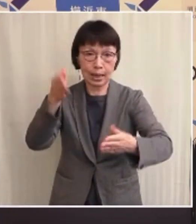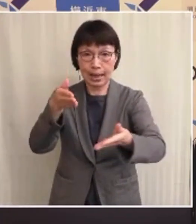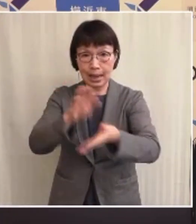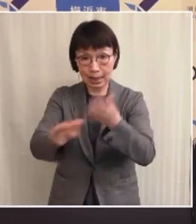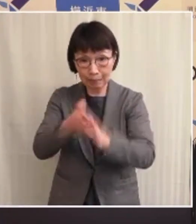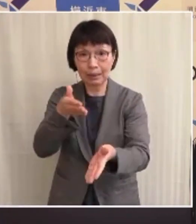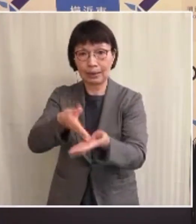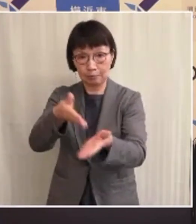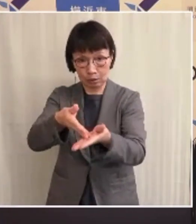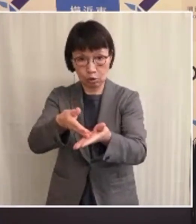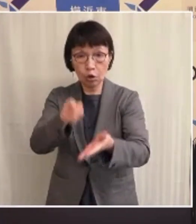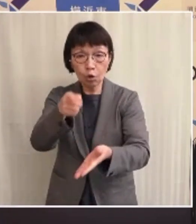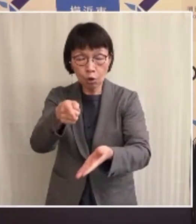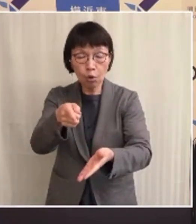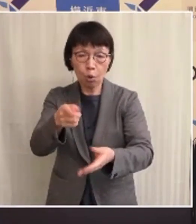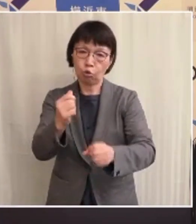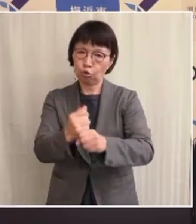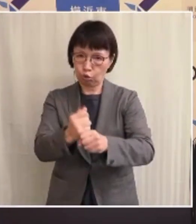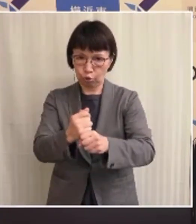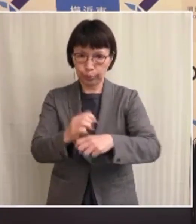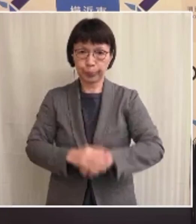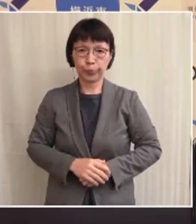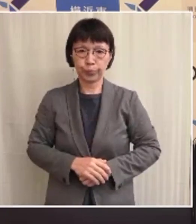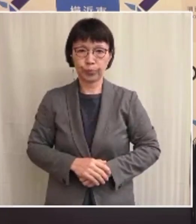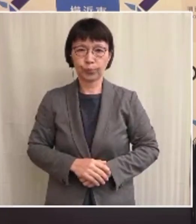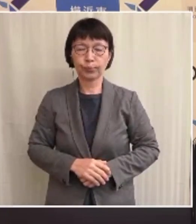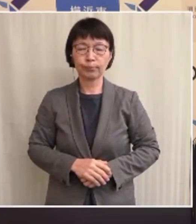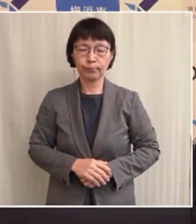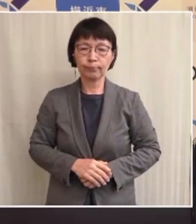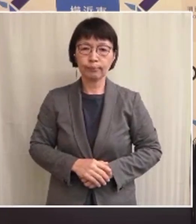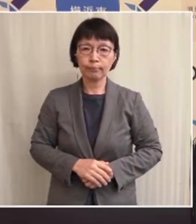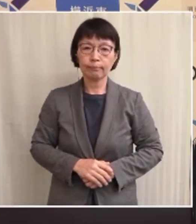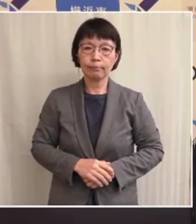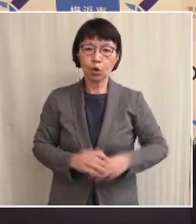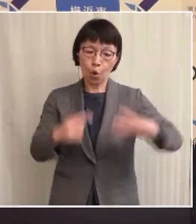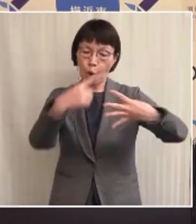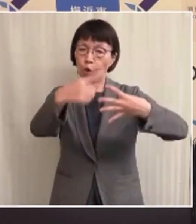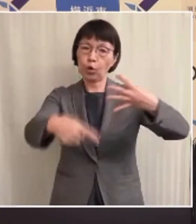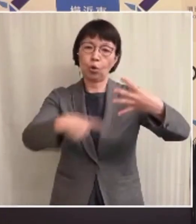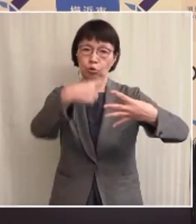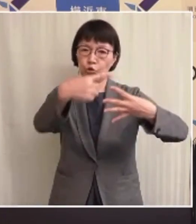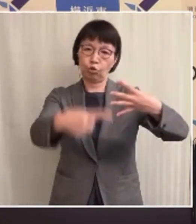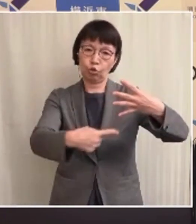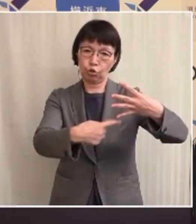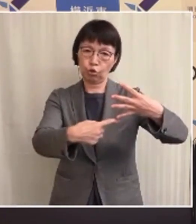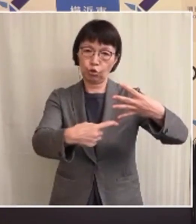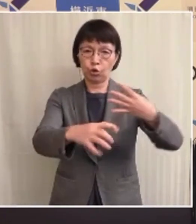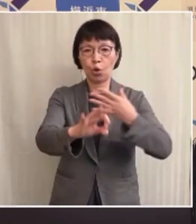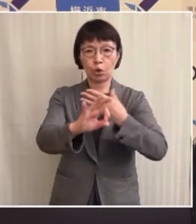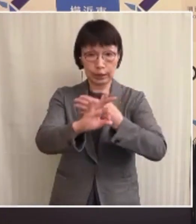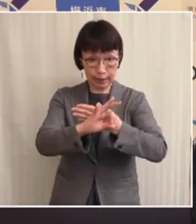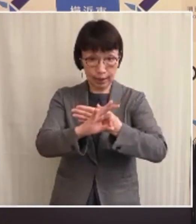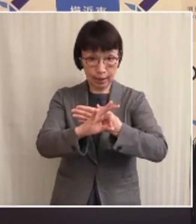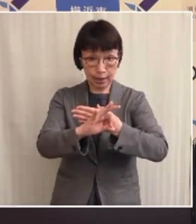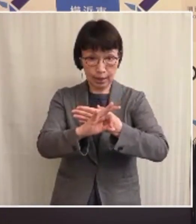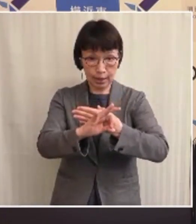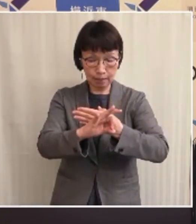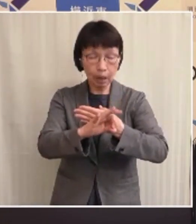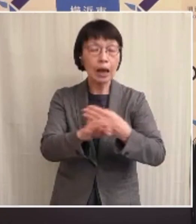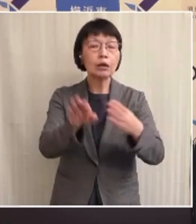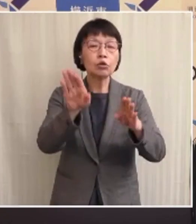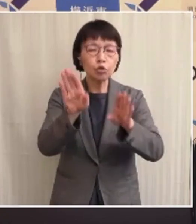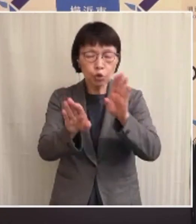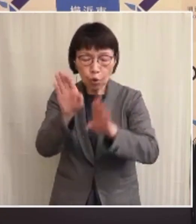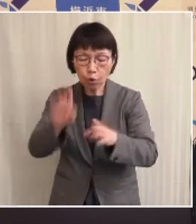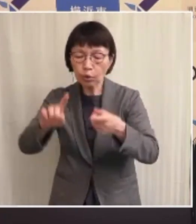ード的に作ったりする、これは一例、この4つの例、4つの事例だけですけども、その状況ごと